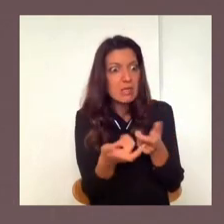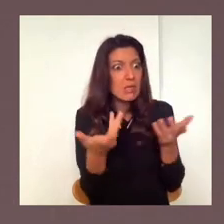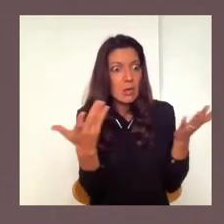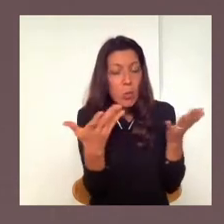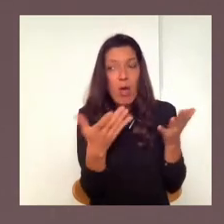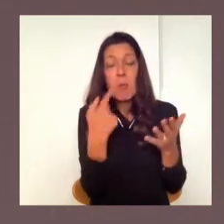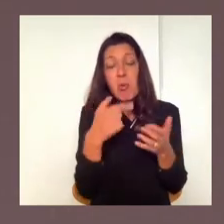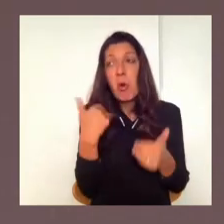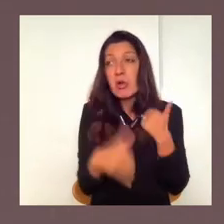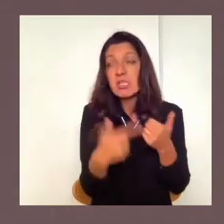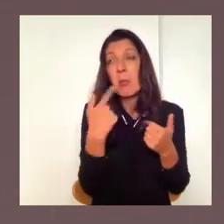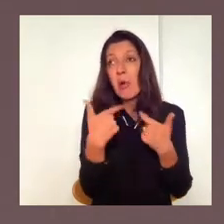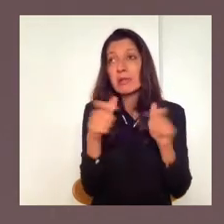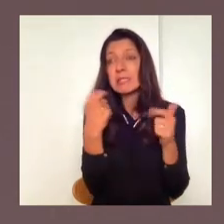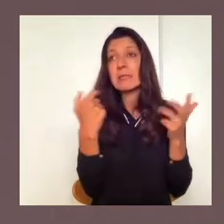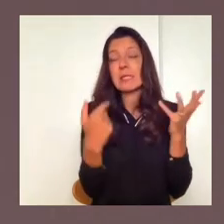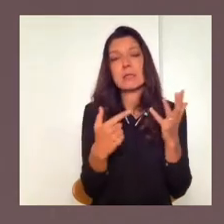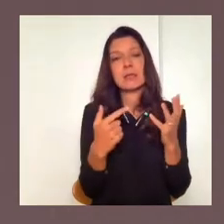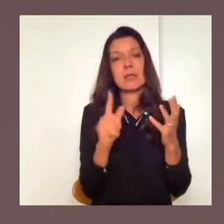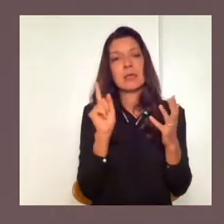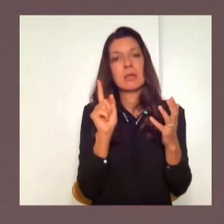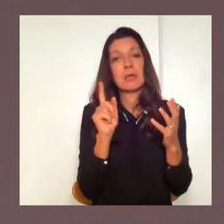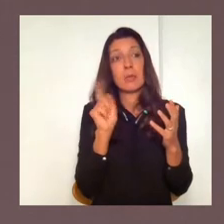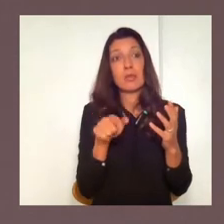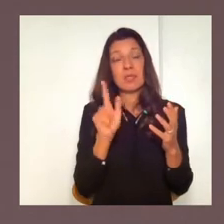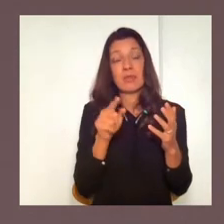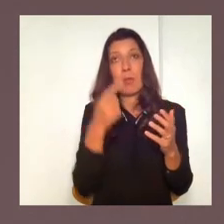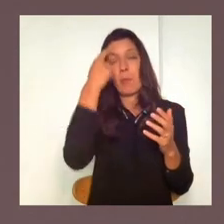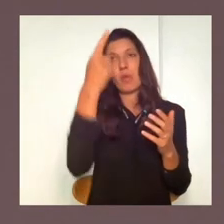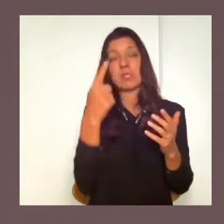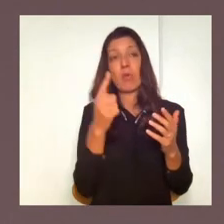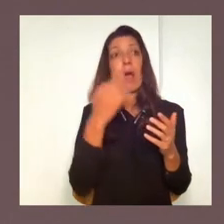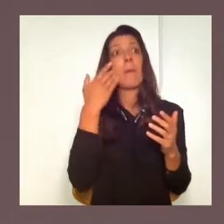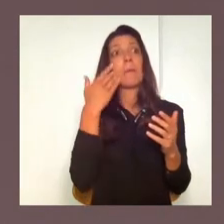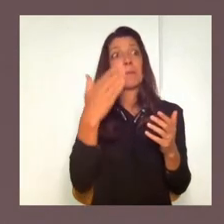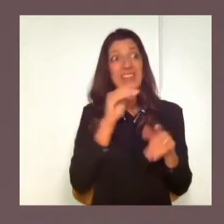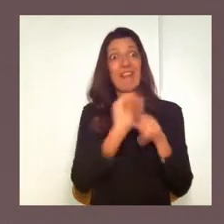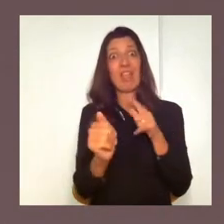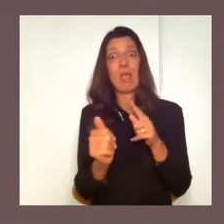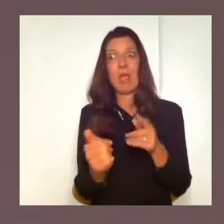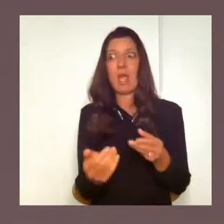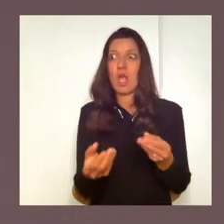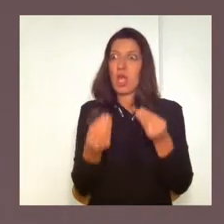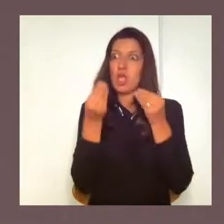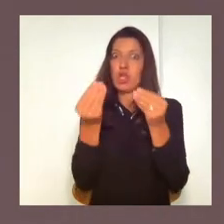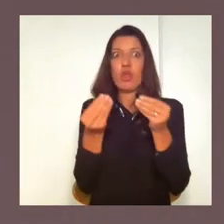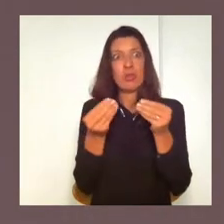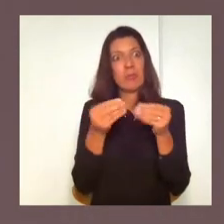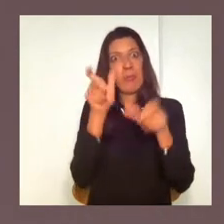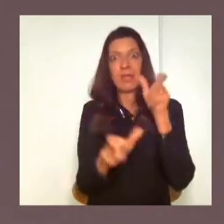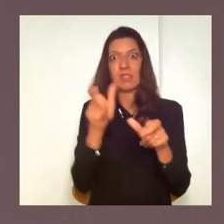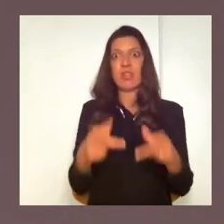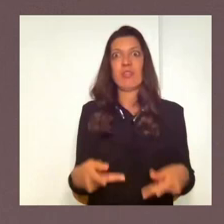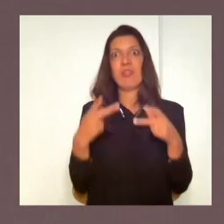handicap, telle ou telle accessibilité, mais ce que ça peut rapporter. Parce que je pense que si on facilite la vie des gens, eh